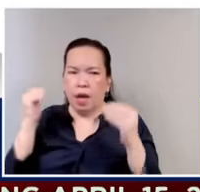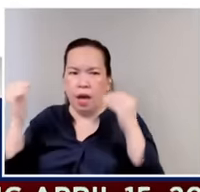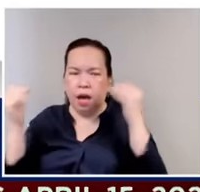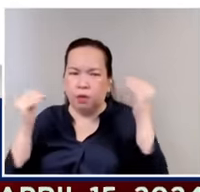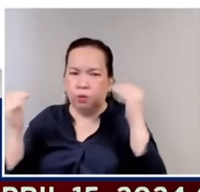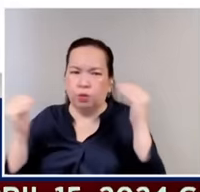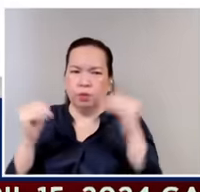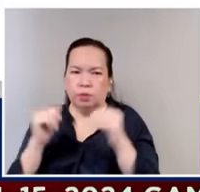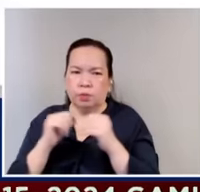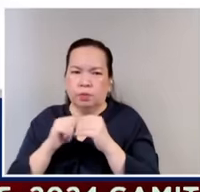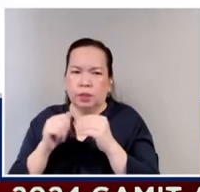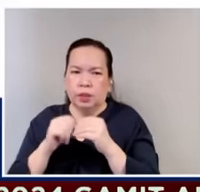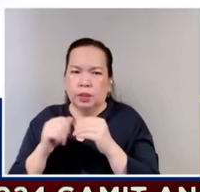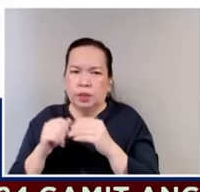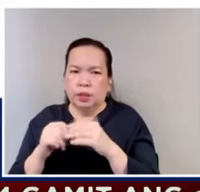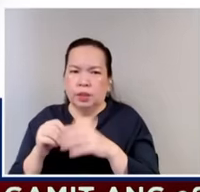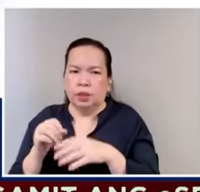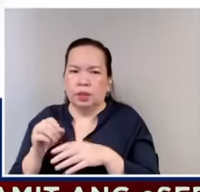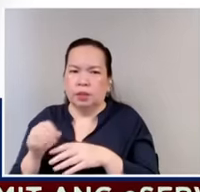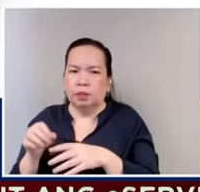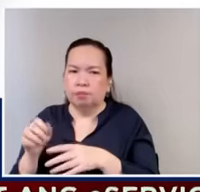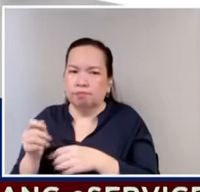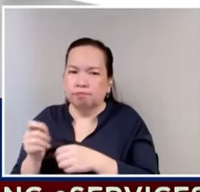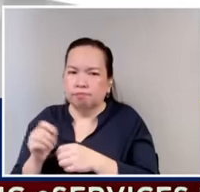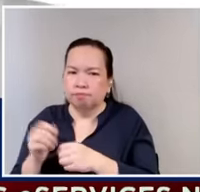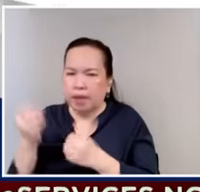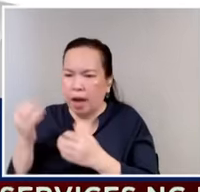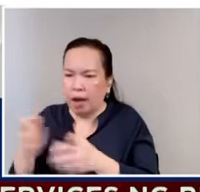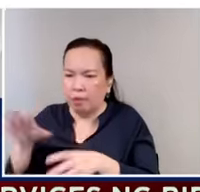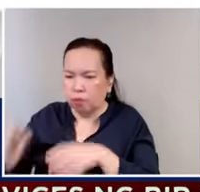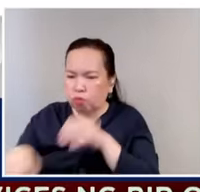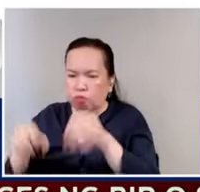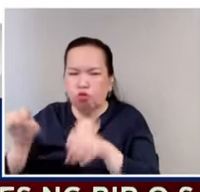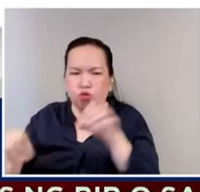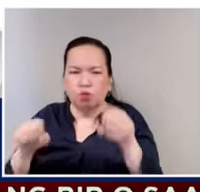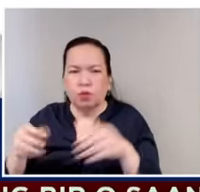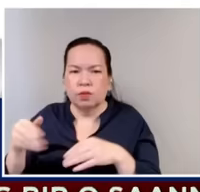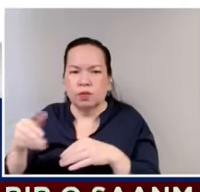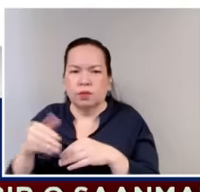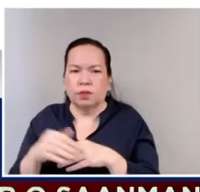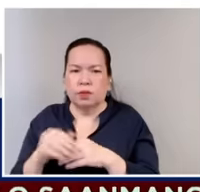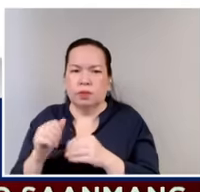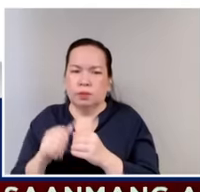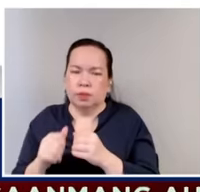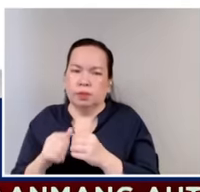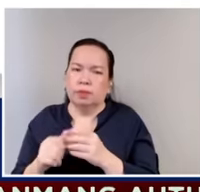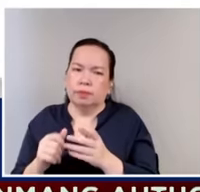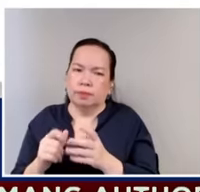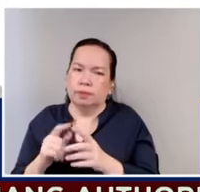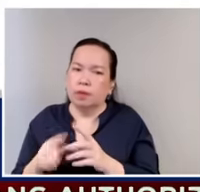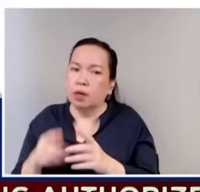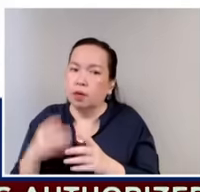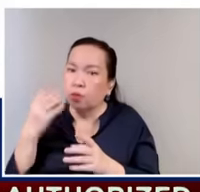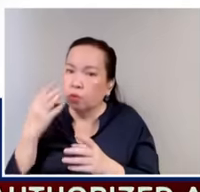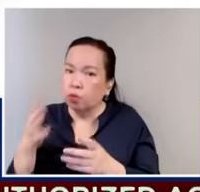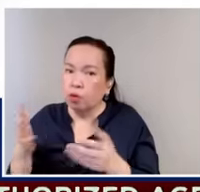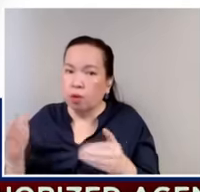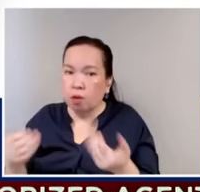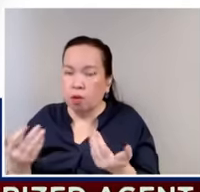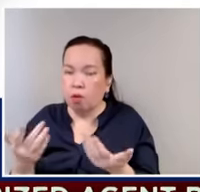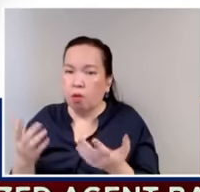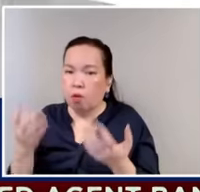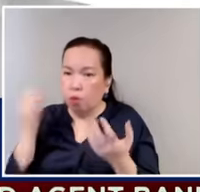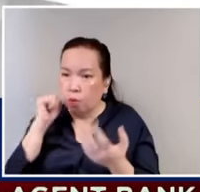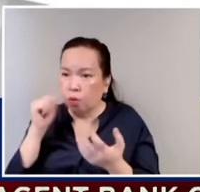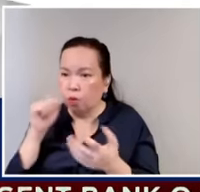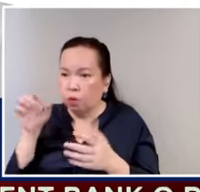na may overfishing. Indicative yun na overfish din siya, no, na o kaso lang hindi natin alam kung gaano ka intense yung fishing pressure